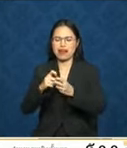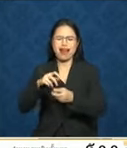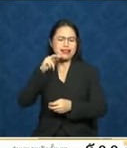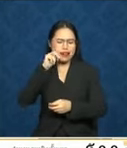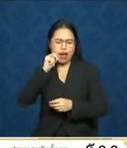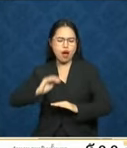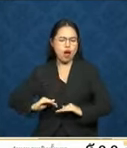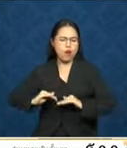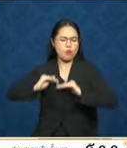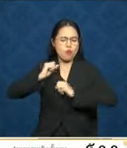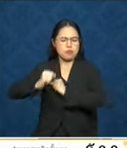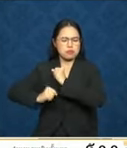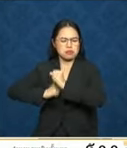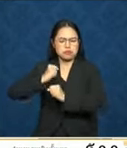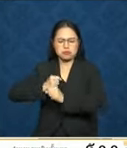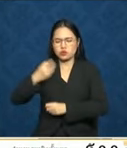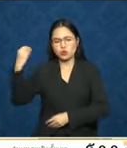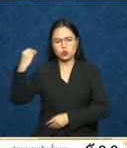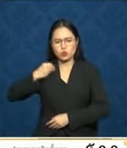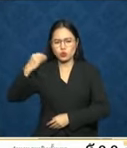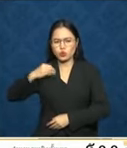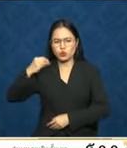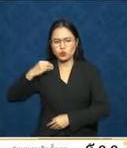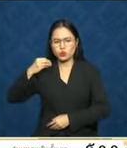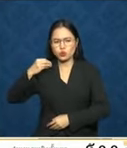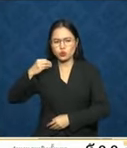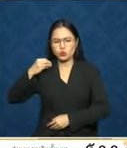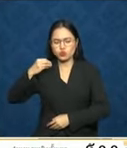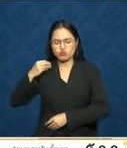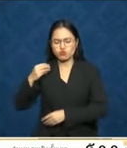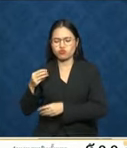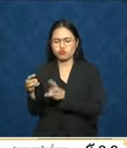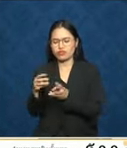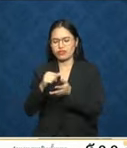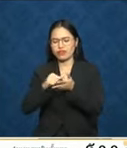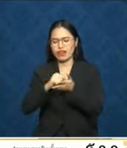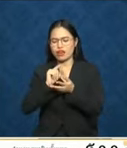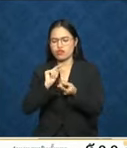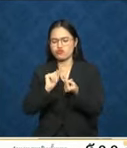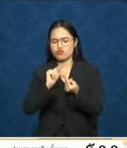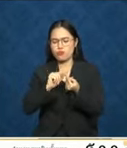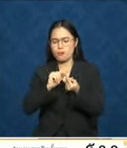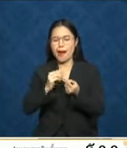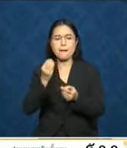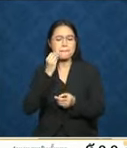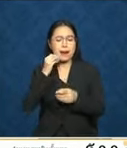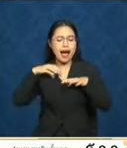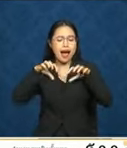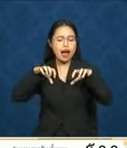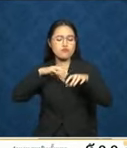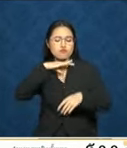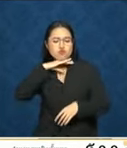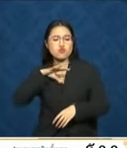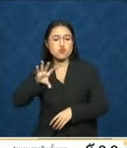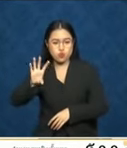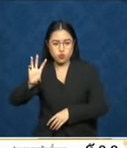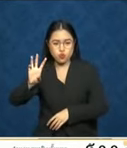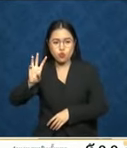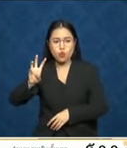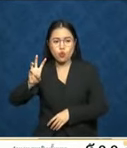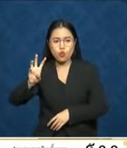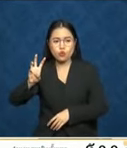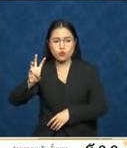ในพื้นที่ตำบลนาโหนดอำเภอเมืองจังหวัดพัทลุงค่ะโดยเฉพาะในพื้นที่ของหมู่ที่6บ้านปลายนาเกาะปรางตำบ